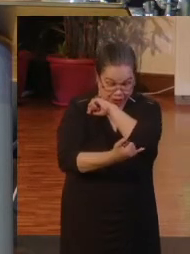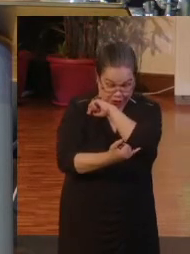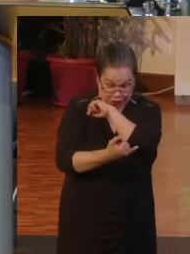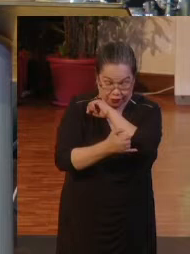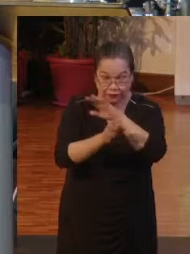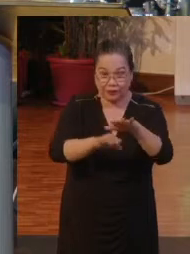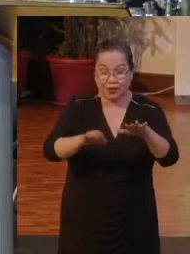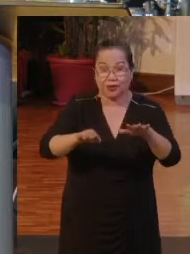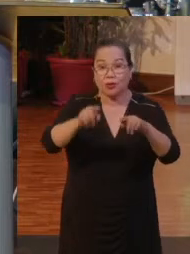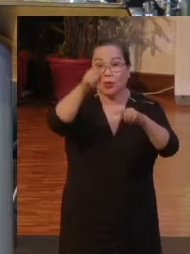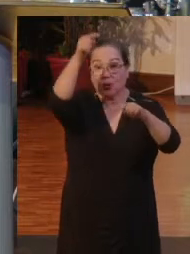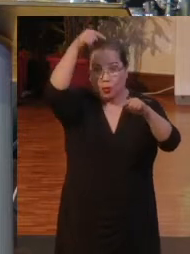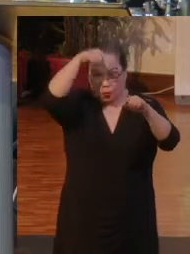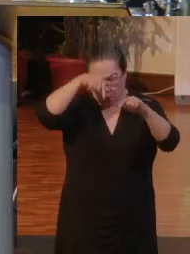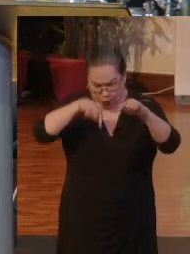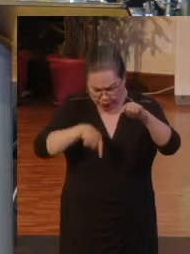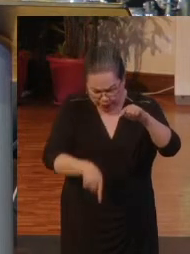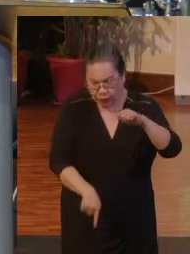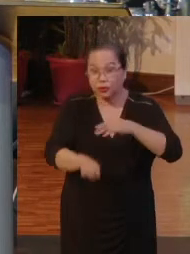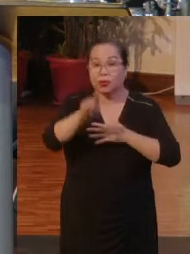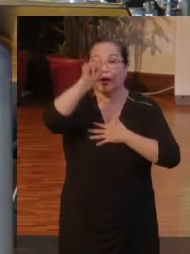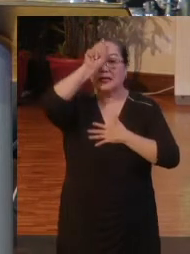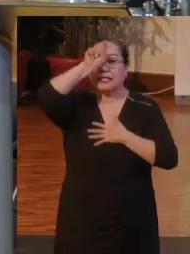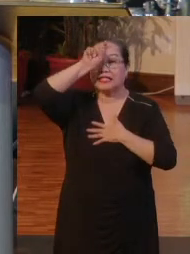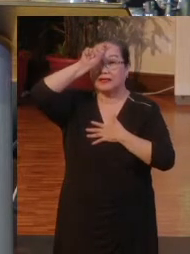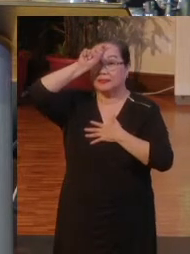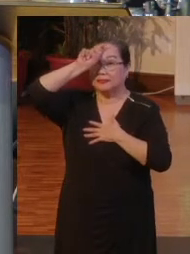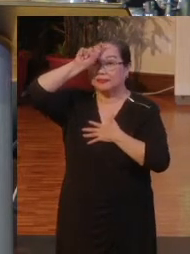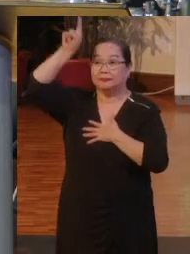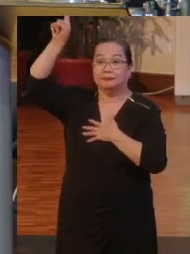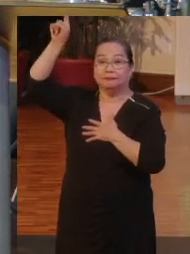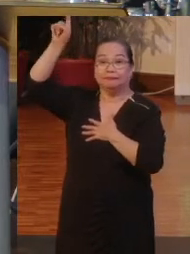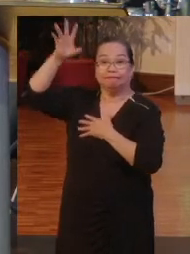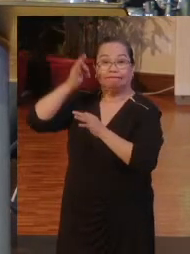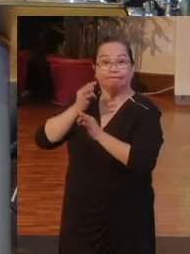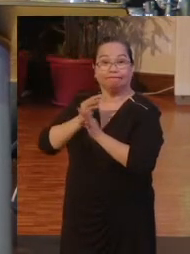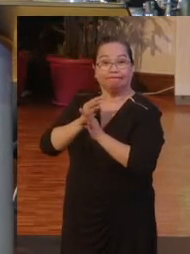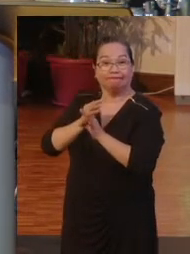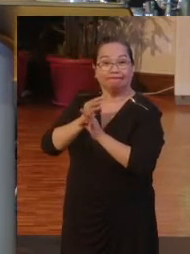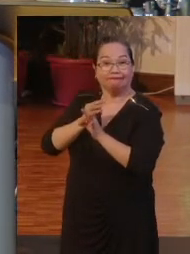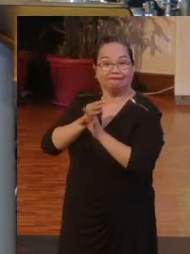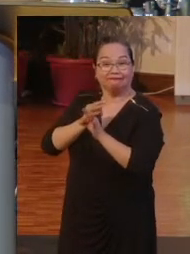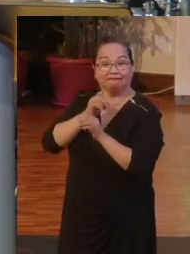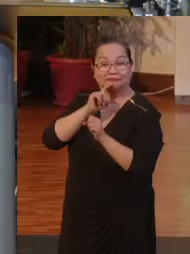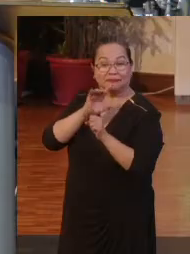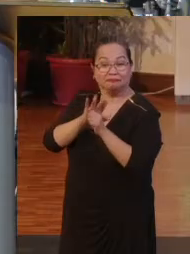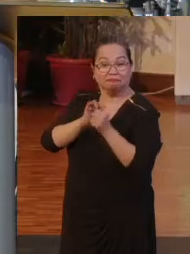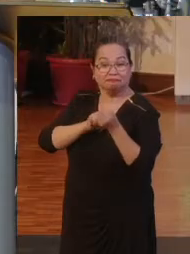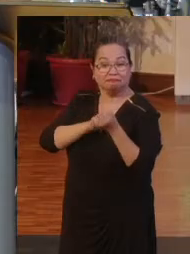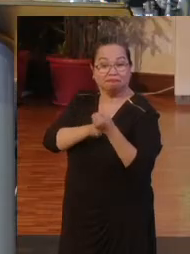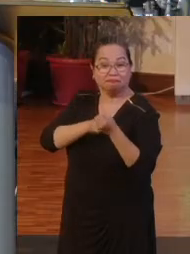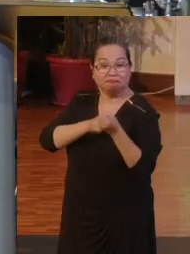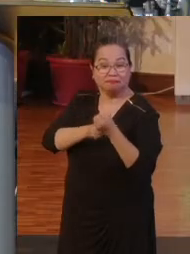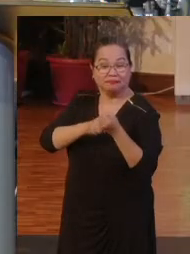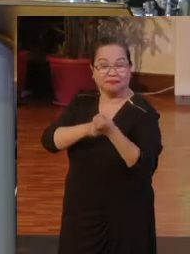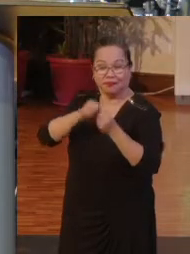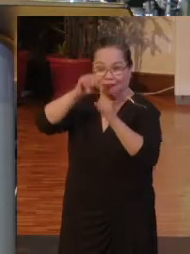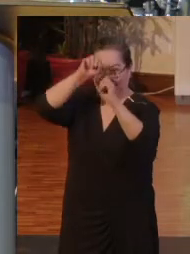children went down to Egypt." Naging tapat ang Panginoon sa pagtawag sa kanilang mga